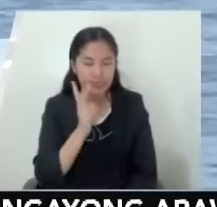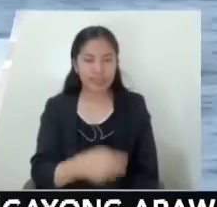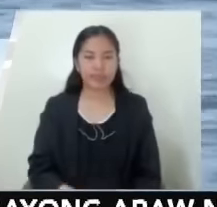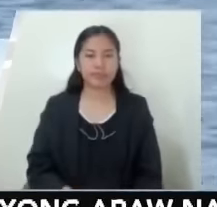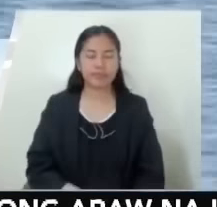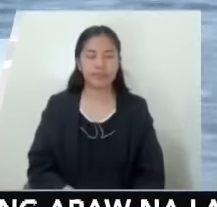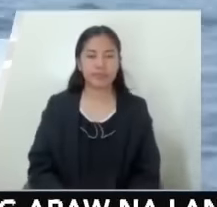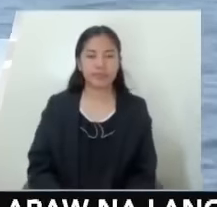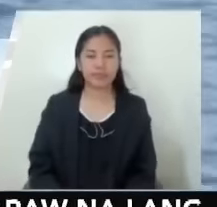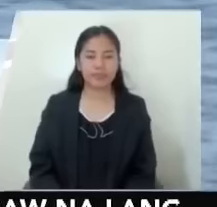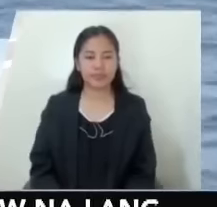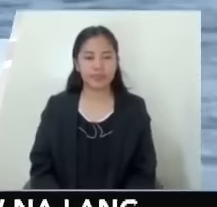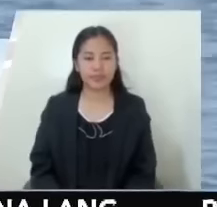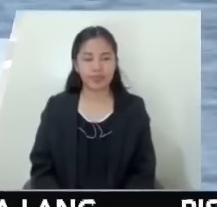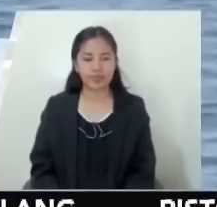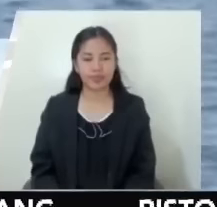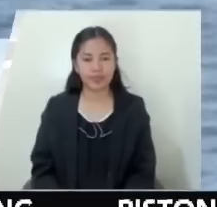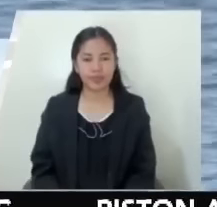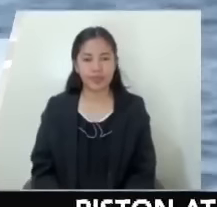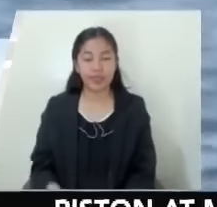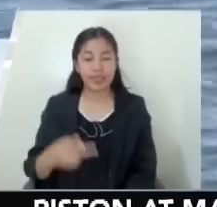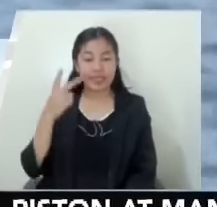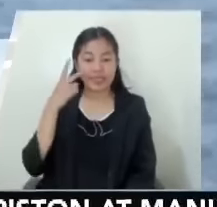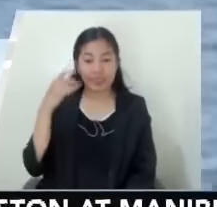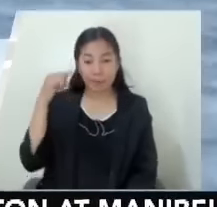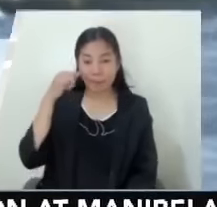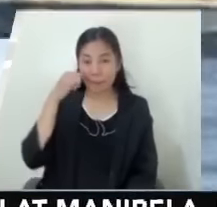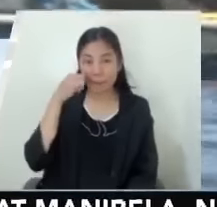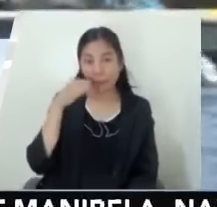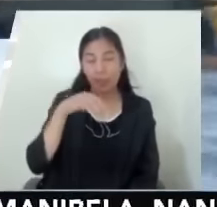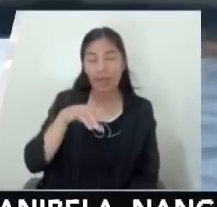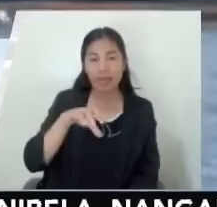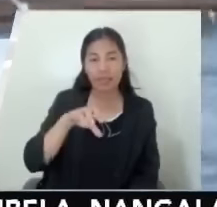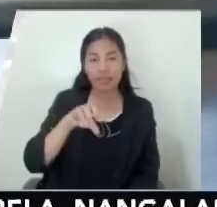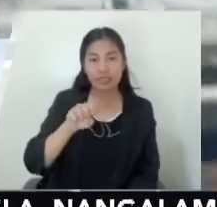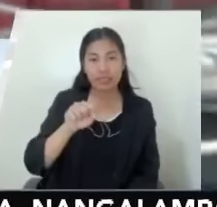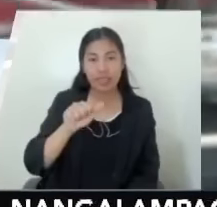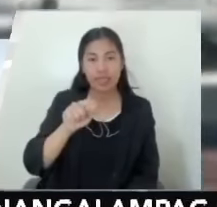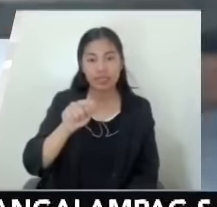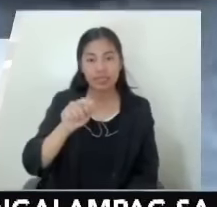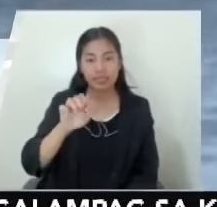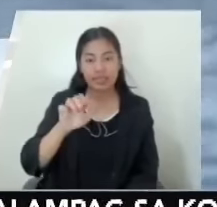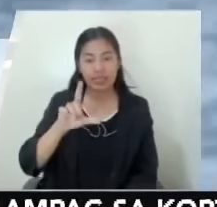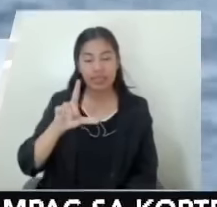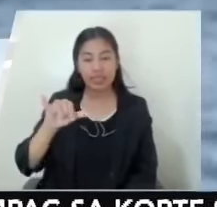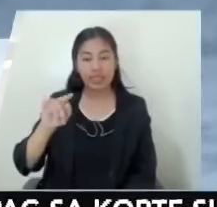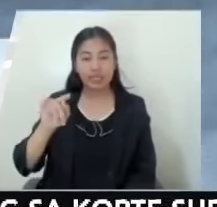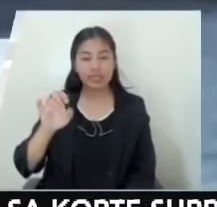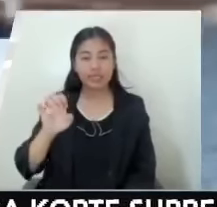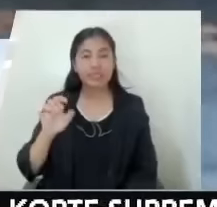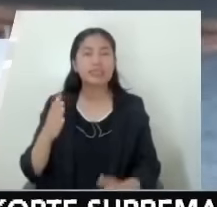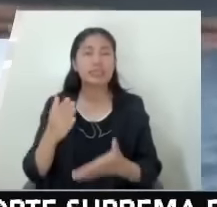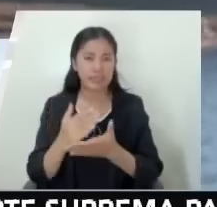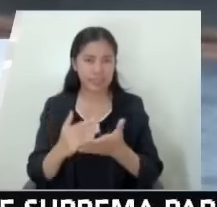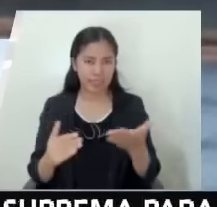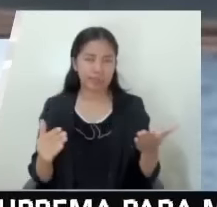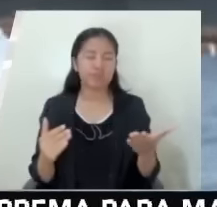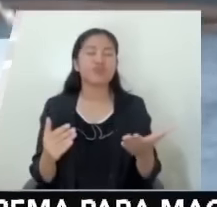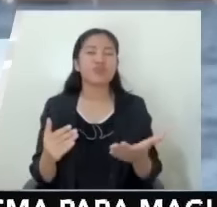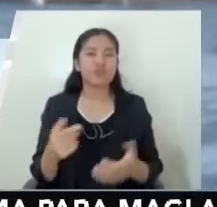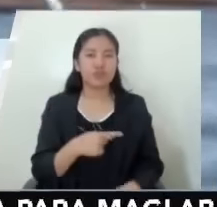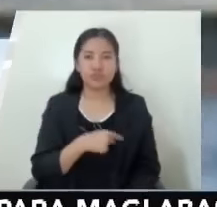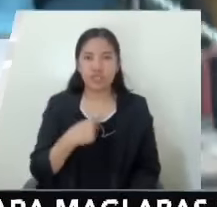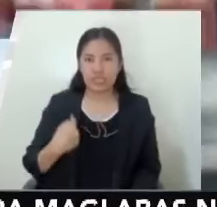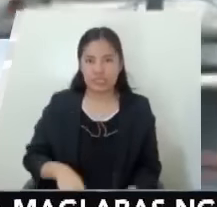mga satellite images ay yung ilang puwersa ng China, Chinese Coast Guard, ay nasa 60